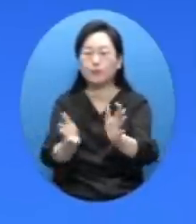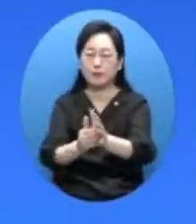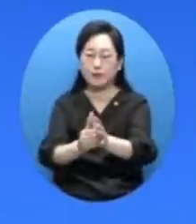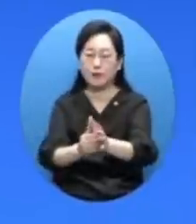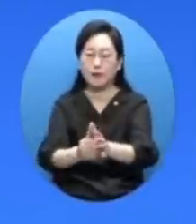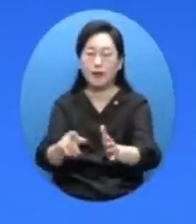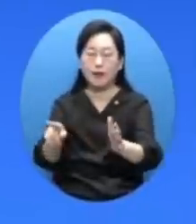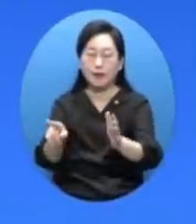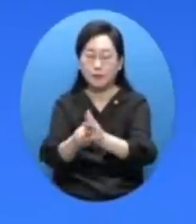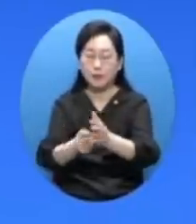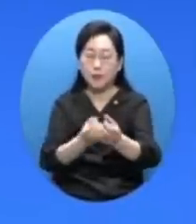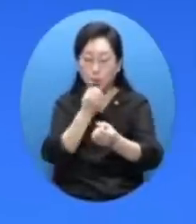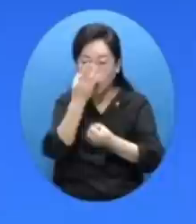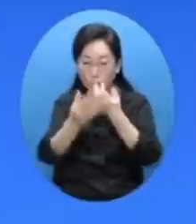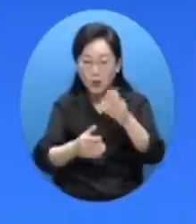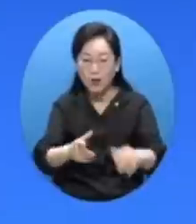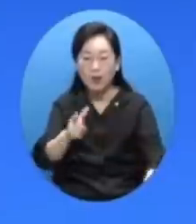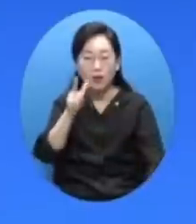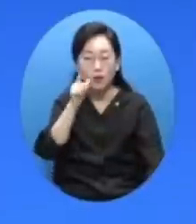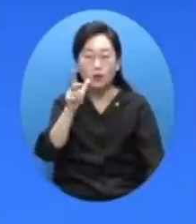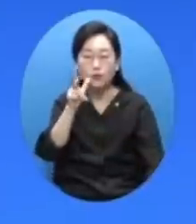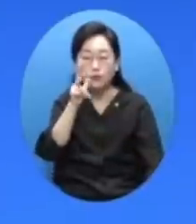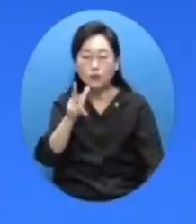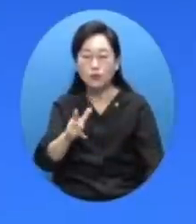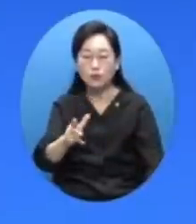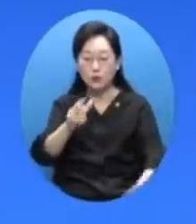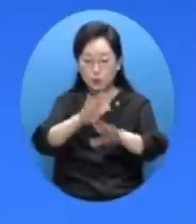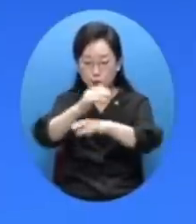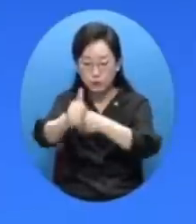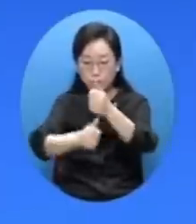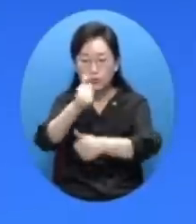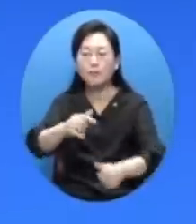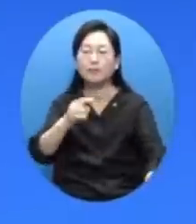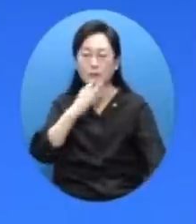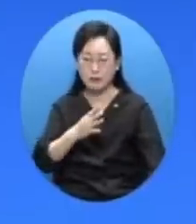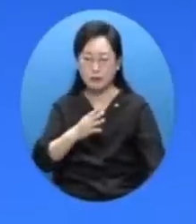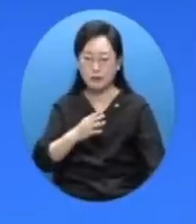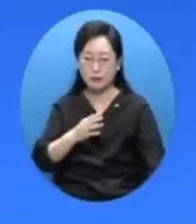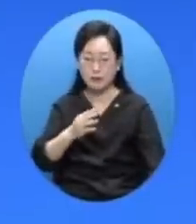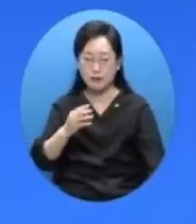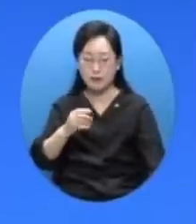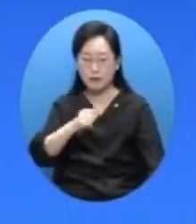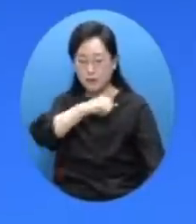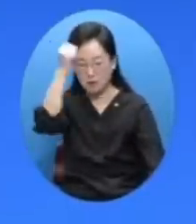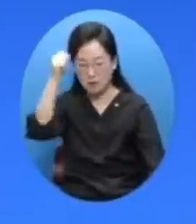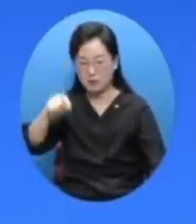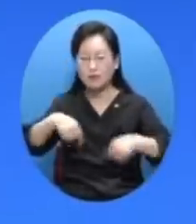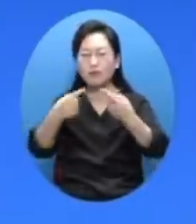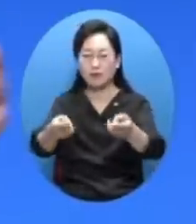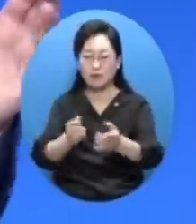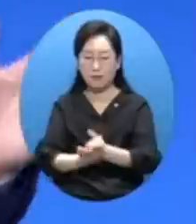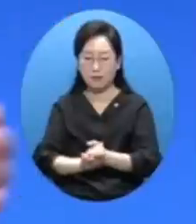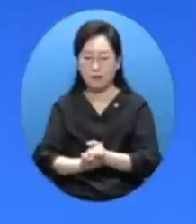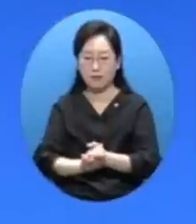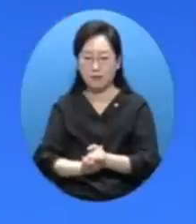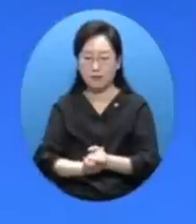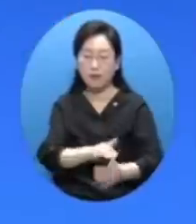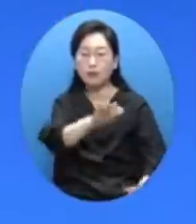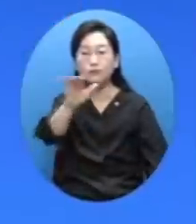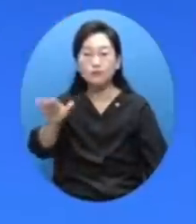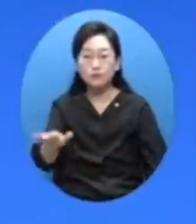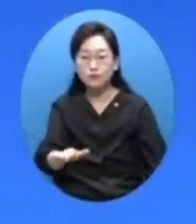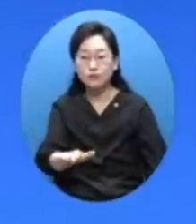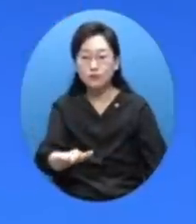믿음의 고백을 한 여호수아 갈렙과 그의 후손들만 가는 땅에 들어간 것을 우리는 기억해야 됩니다 우리가 주